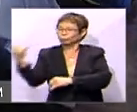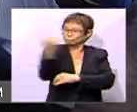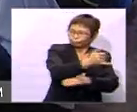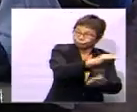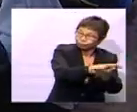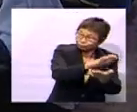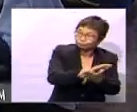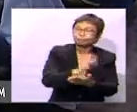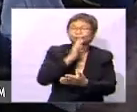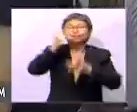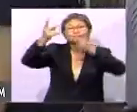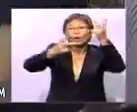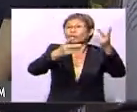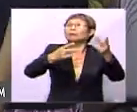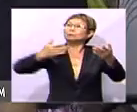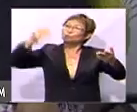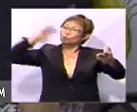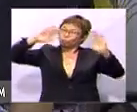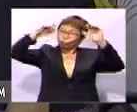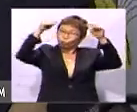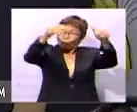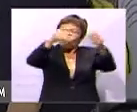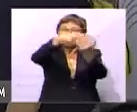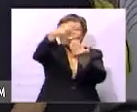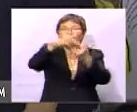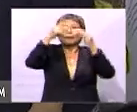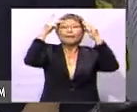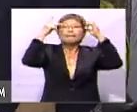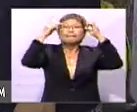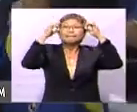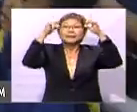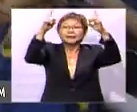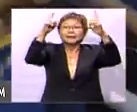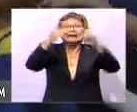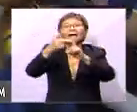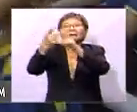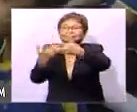berkenaan. Katanya lawatan sebelum ini memfokuskan kepada program pendidikan khas integrasi.